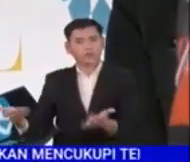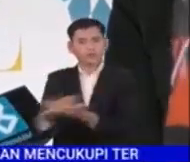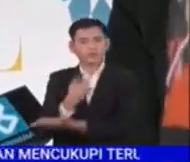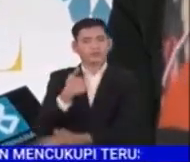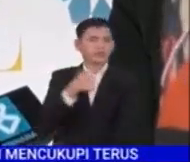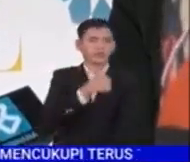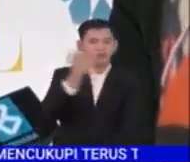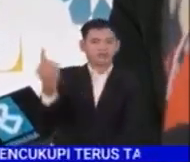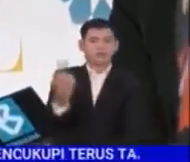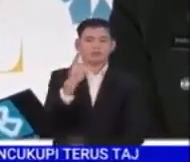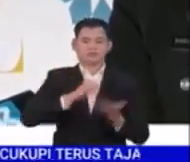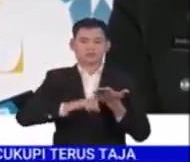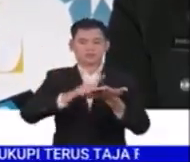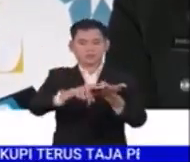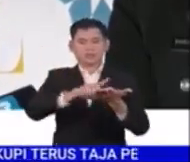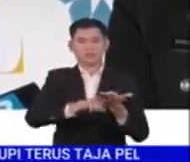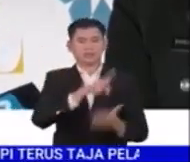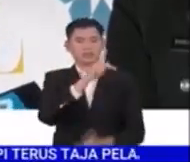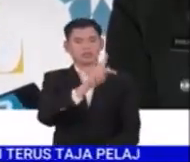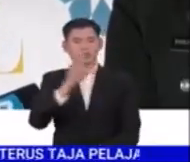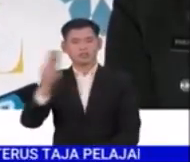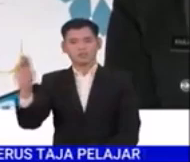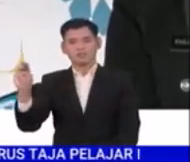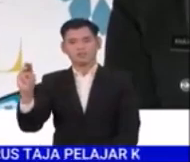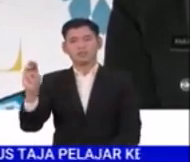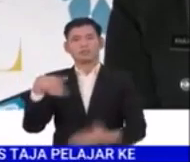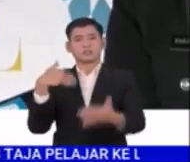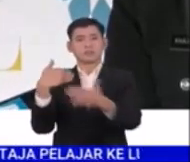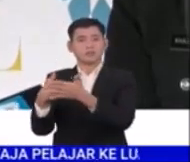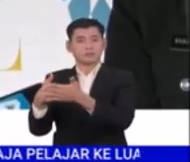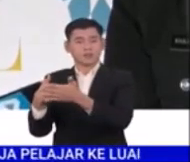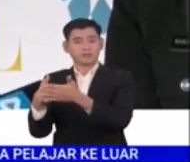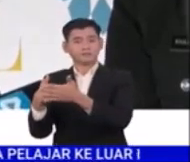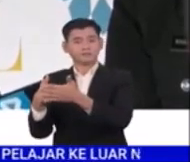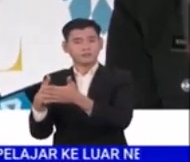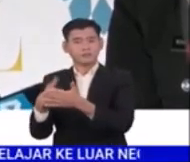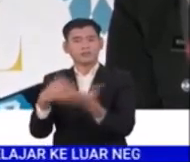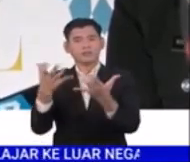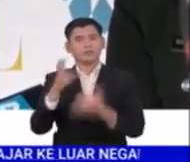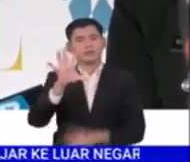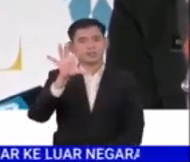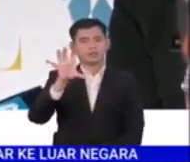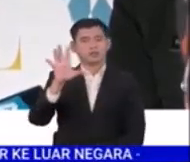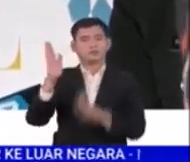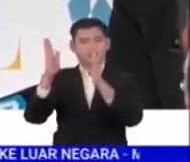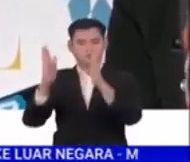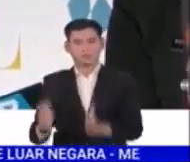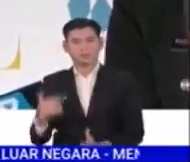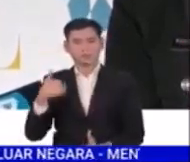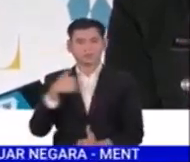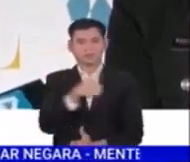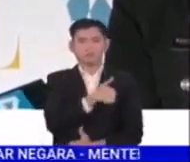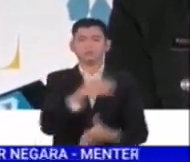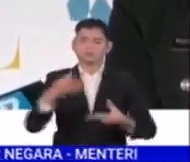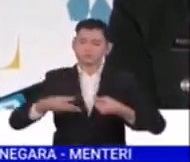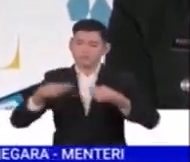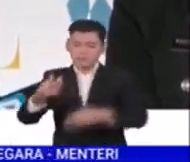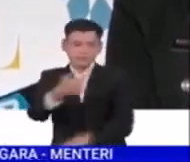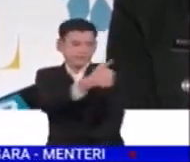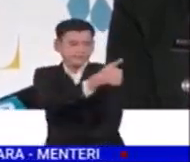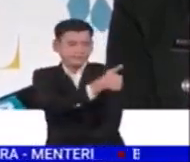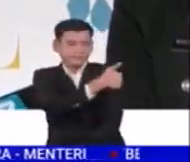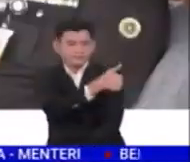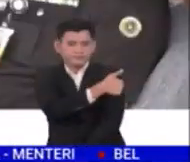sentiasa berbincang WGM kira 1-1 masuk di dekat enak 50 orang kami panggil dia masuk untuk bagi suntikan